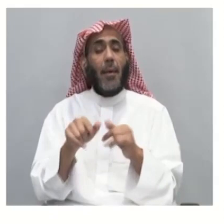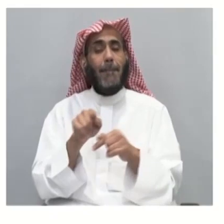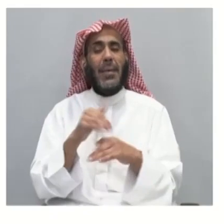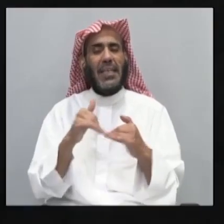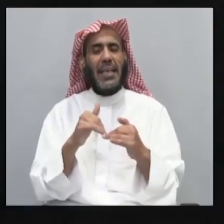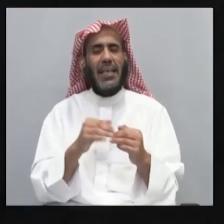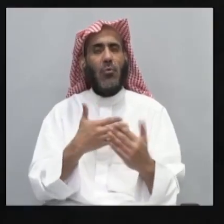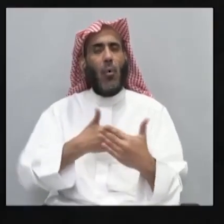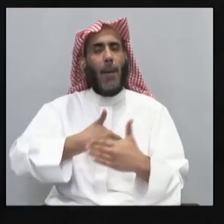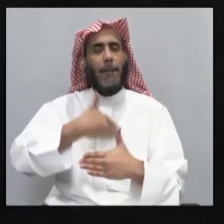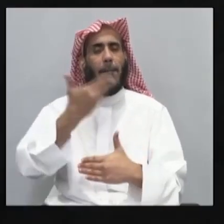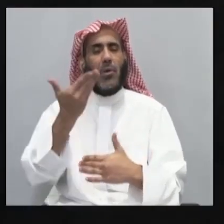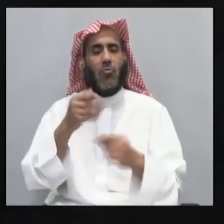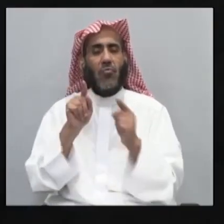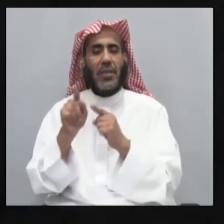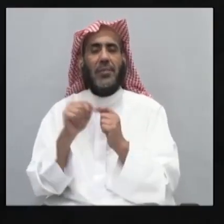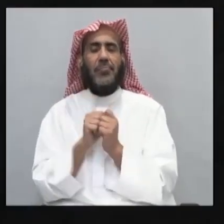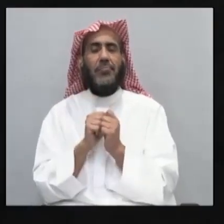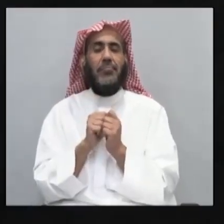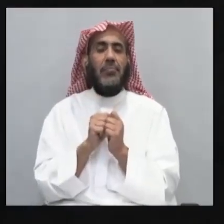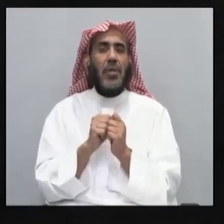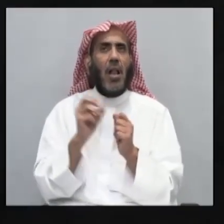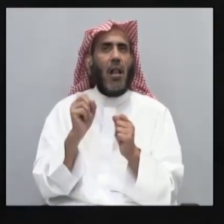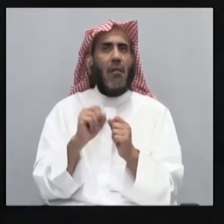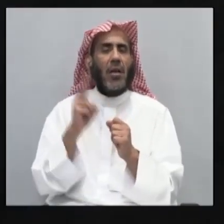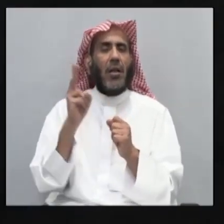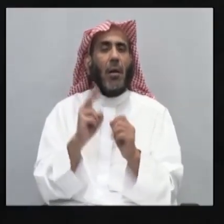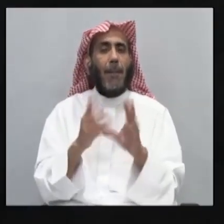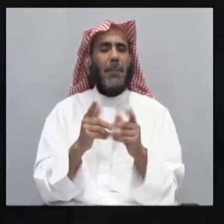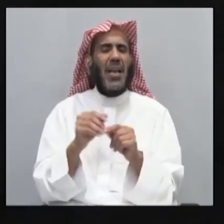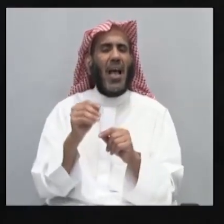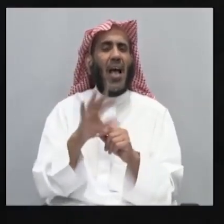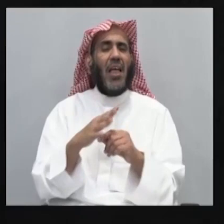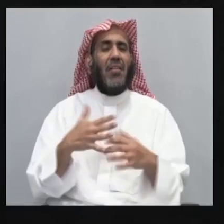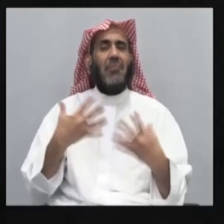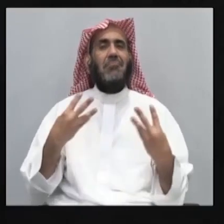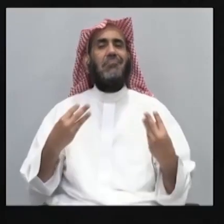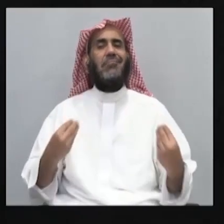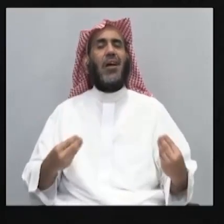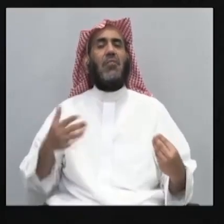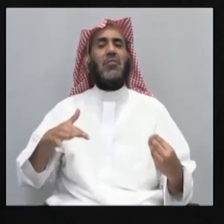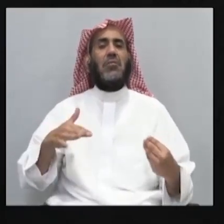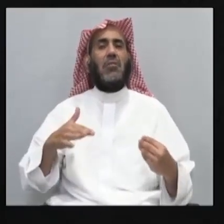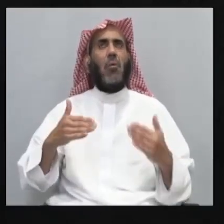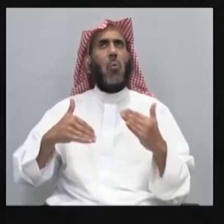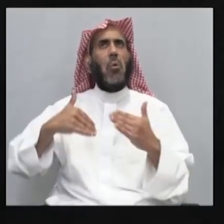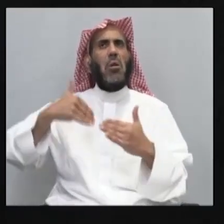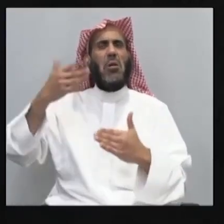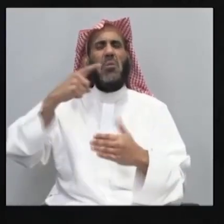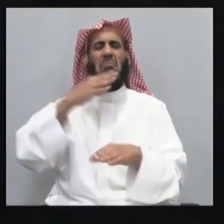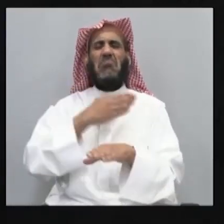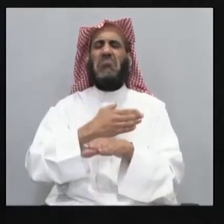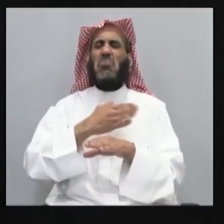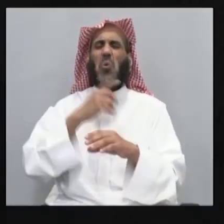يعني نعبر فيها مثلا عن الفكره اللي هي من اثر الراحه في الصغر جنى الشقاء في الكبر هذه